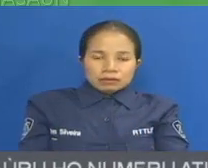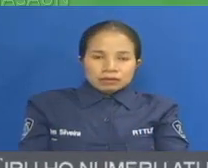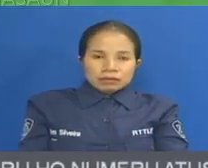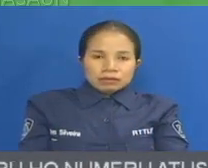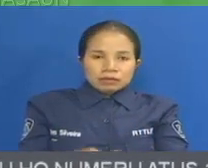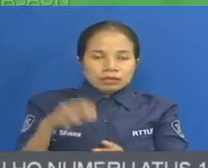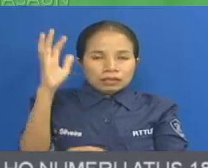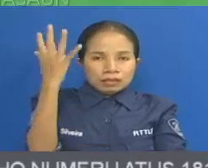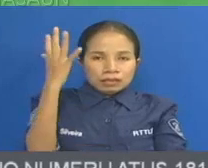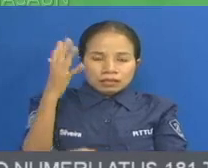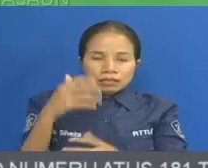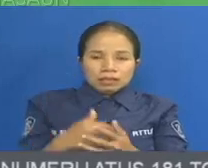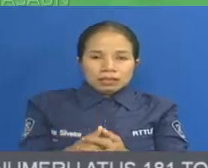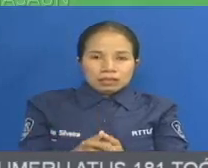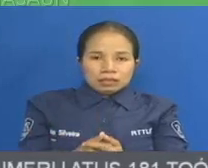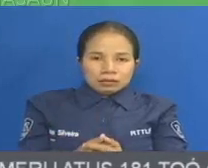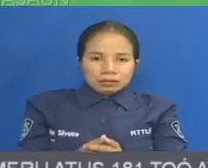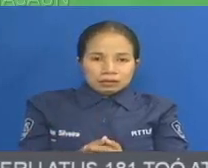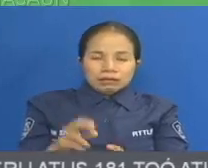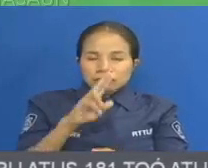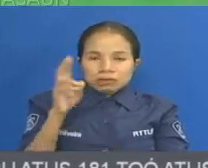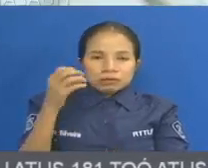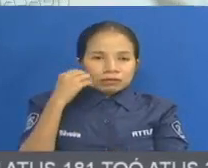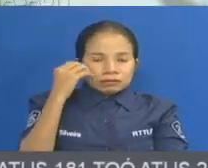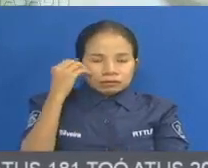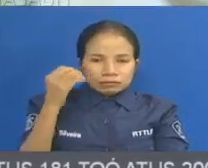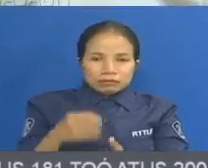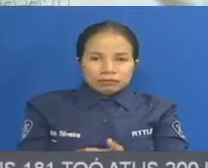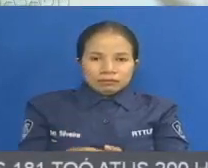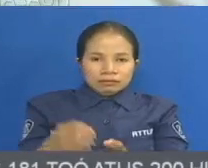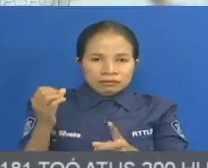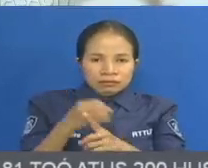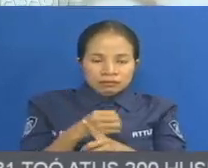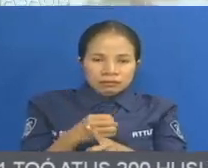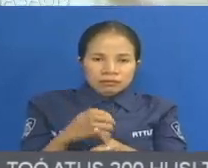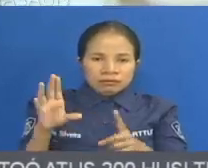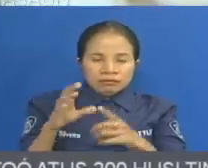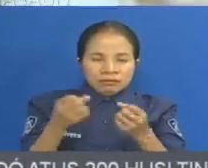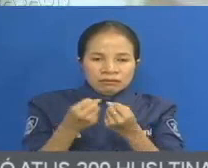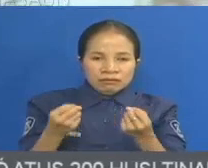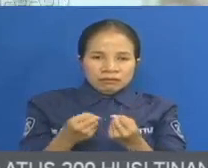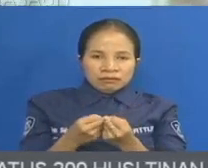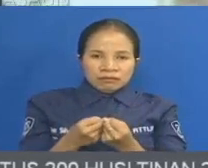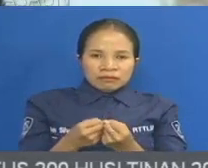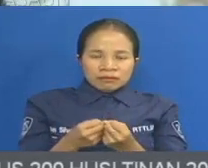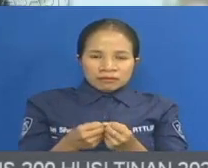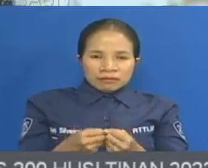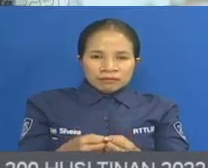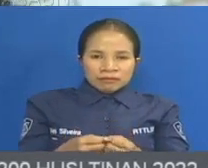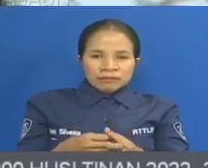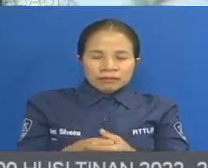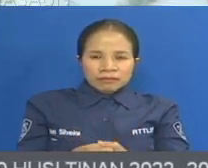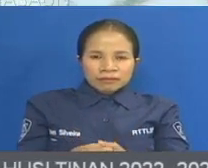itu ni aktiviti ekonomi apa, konsumsi malarannya, lau nafatin. Oportunidade nesse fido suco wagia aquele Simenes